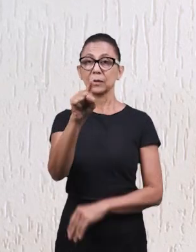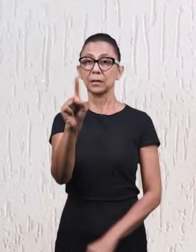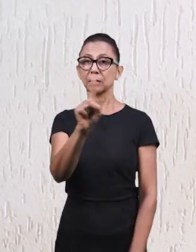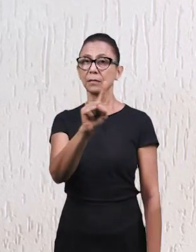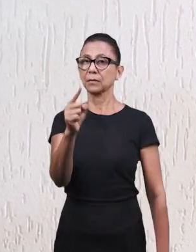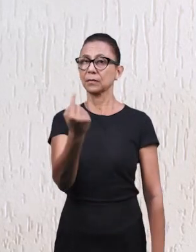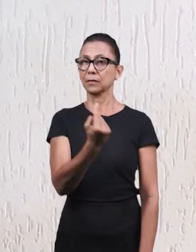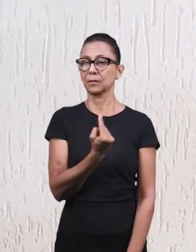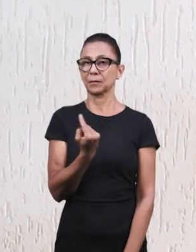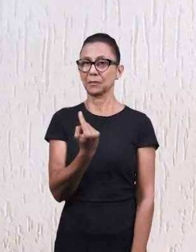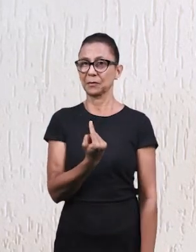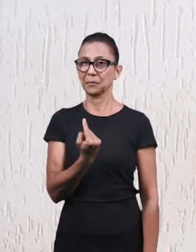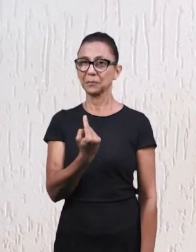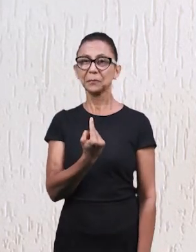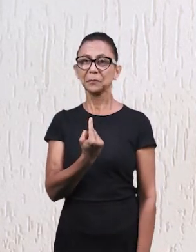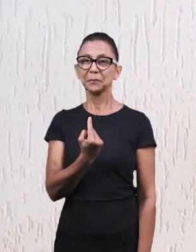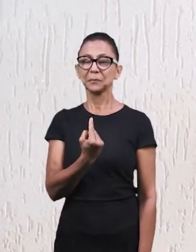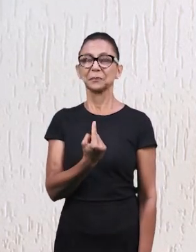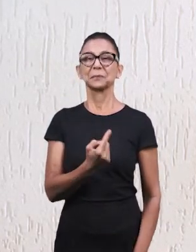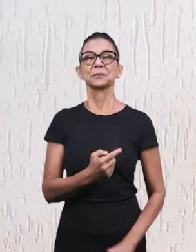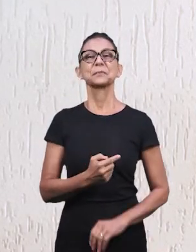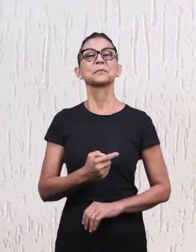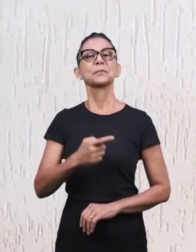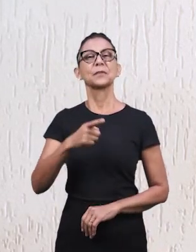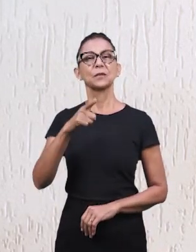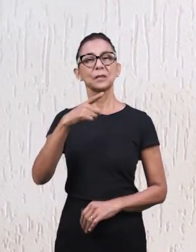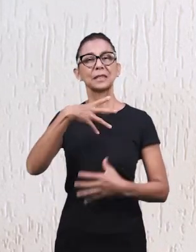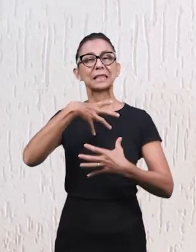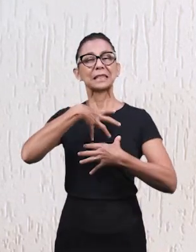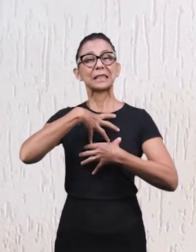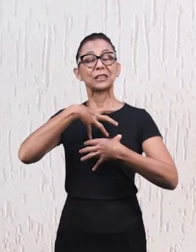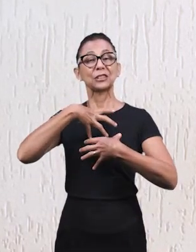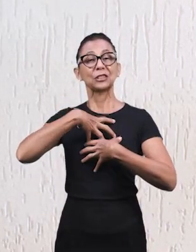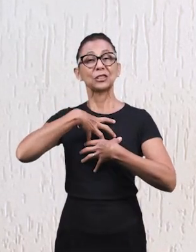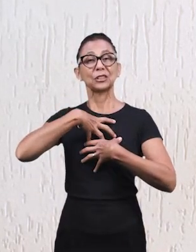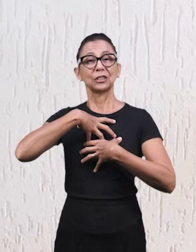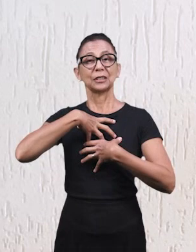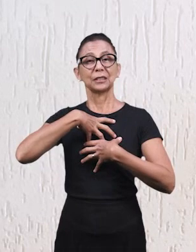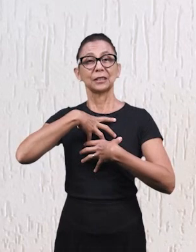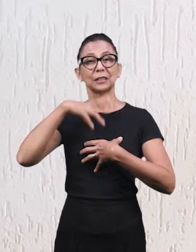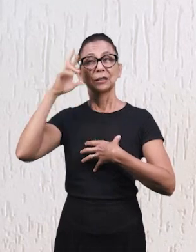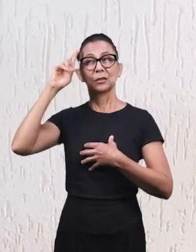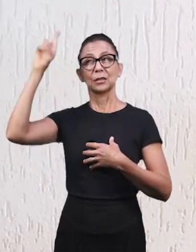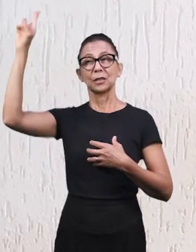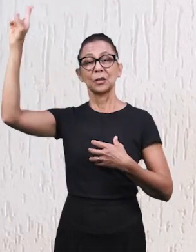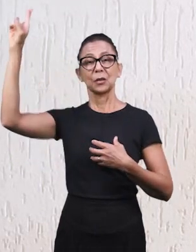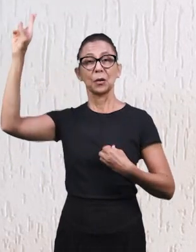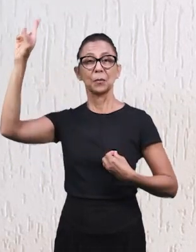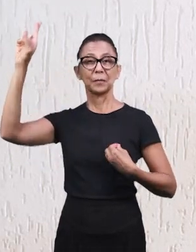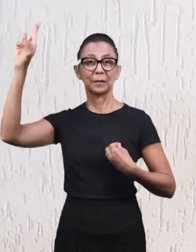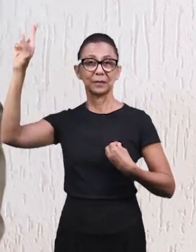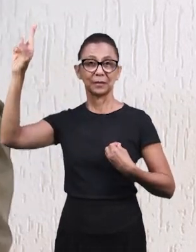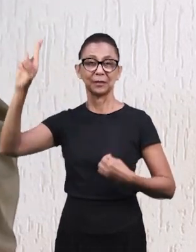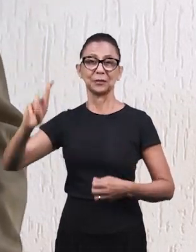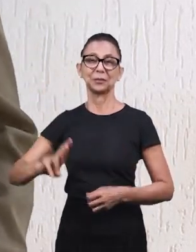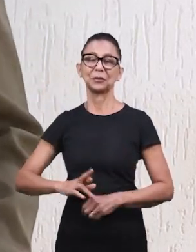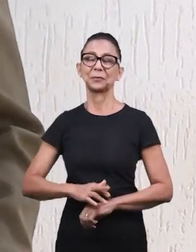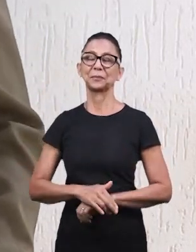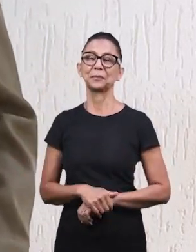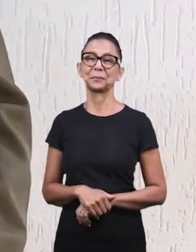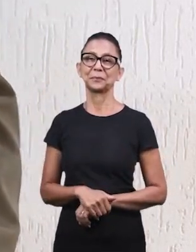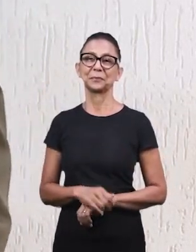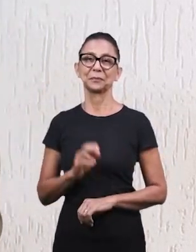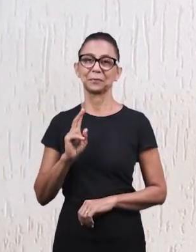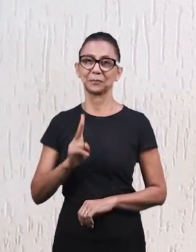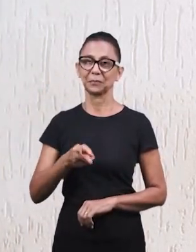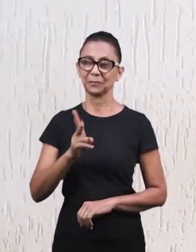двое, поэтому вы не один, и присутствие Господня вы переживете, вы почувствуете этим вечером.